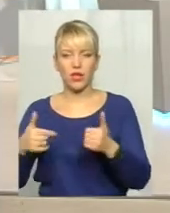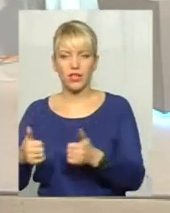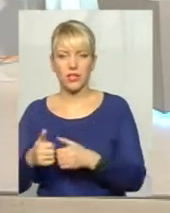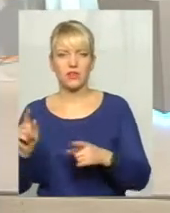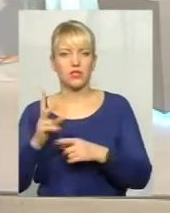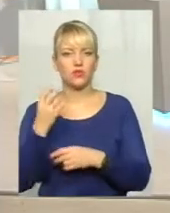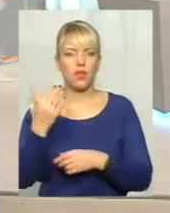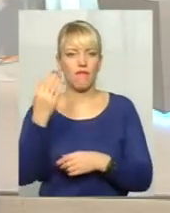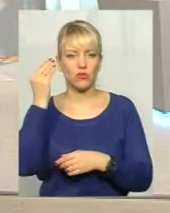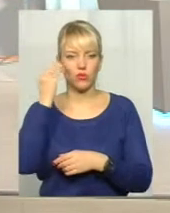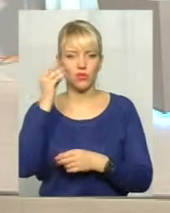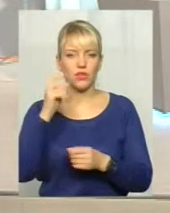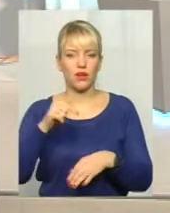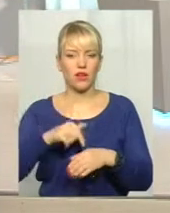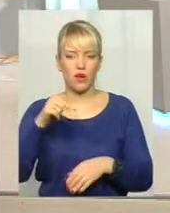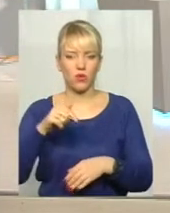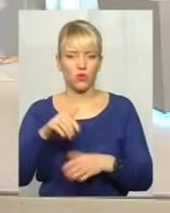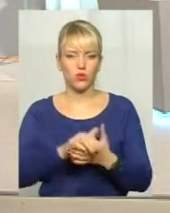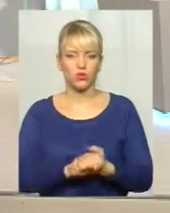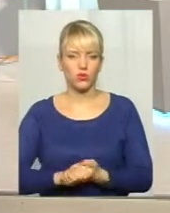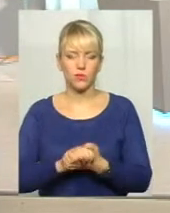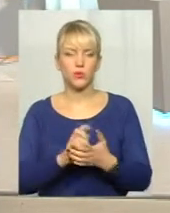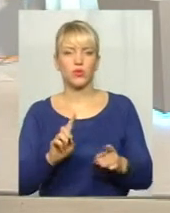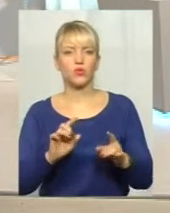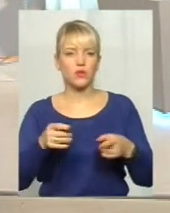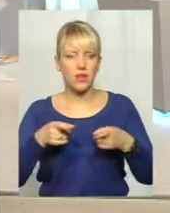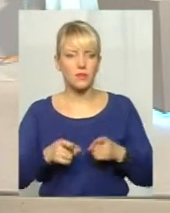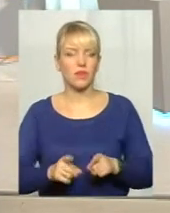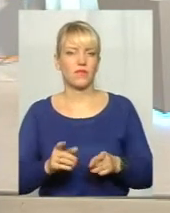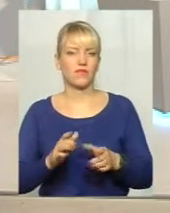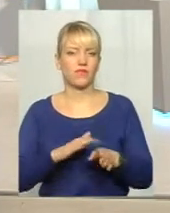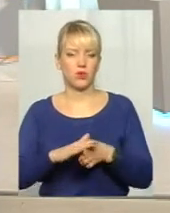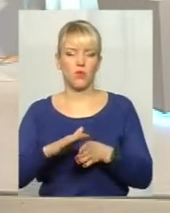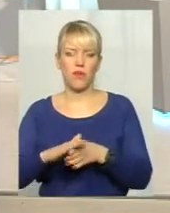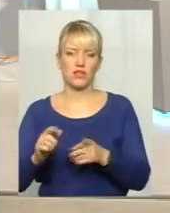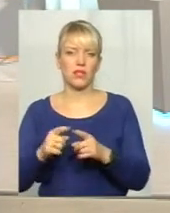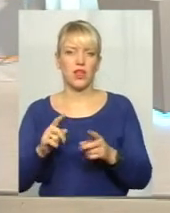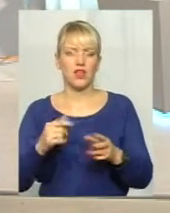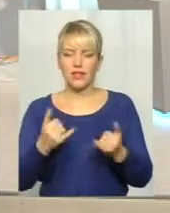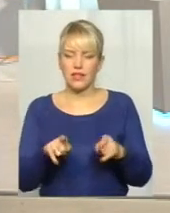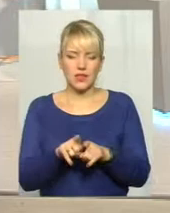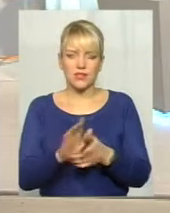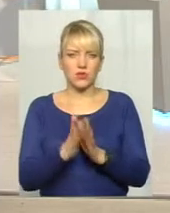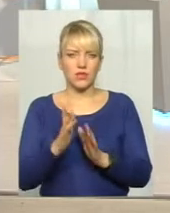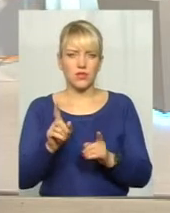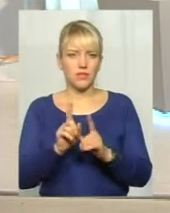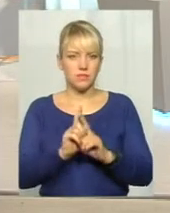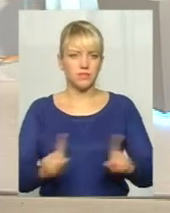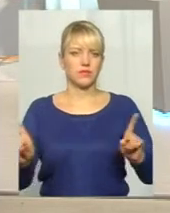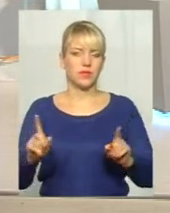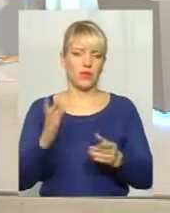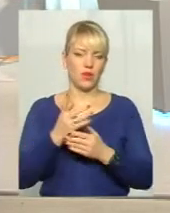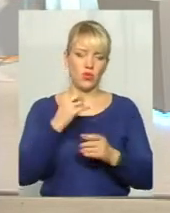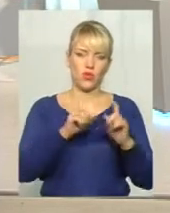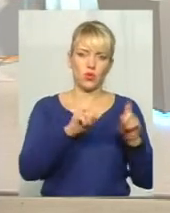вашу думку, як реагує суспільство, що насправді відбувається, тому що, ну, це така якась ситуація, все ж таки, погодиться, нестандартна. Є одна структура,